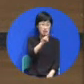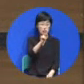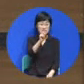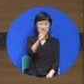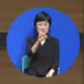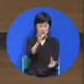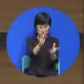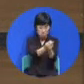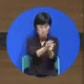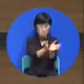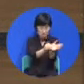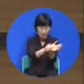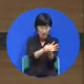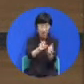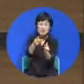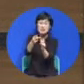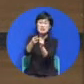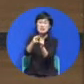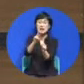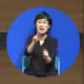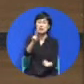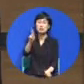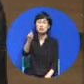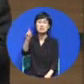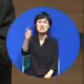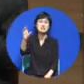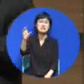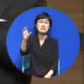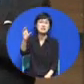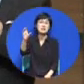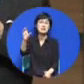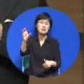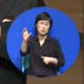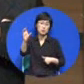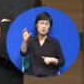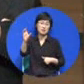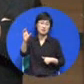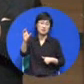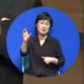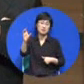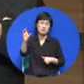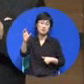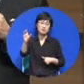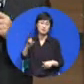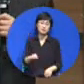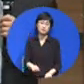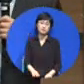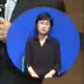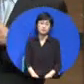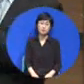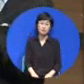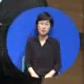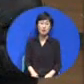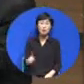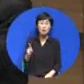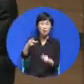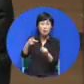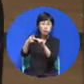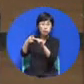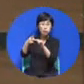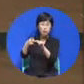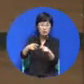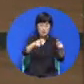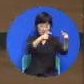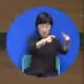already seen the fulfillment of the first RUTC movement. My prayer now is the second RUTC movement. 말씀 운동편은